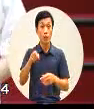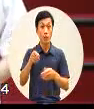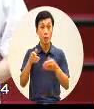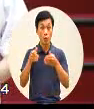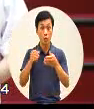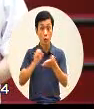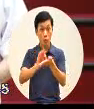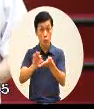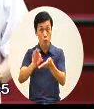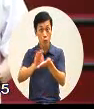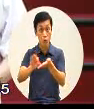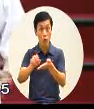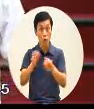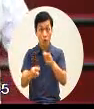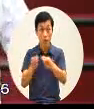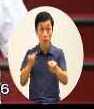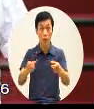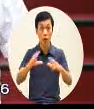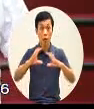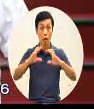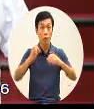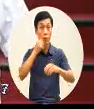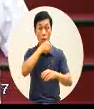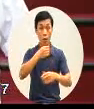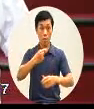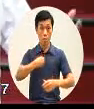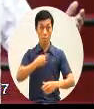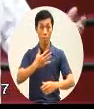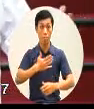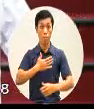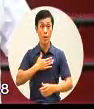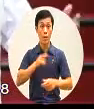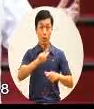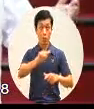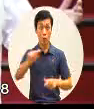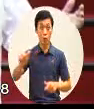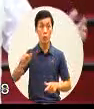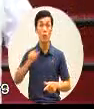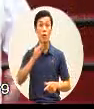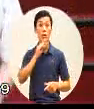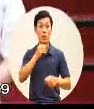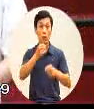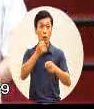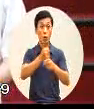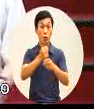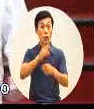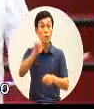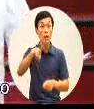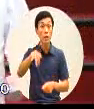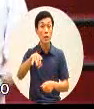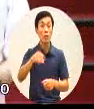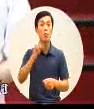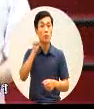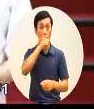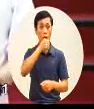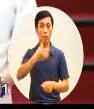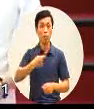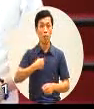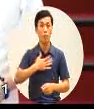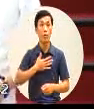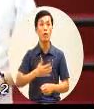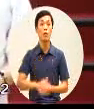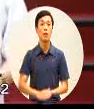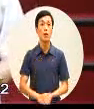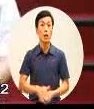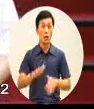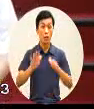货，俺的国货真简单嘛，就是 Made in 台湾，哦，足清楚。但